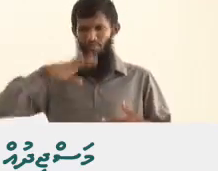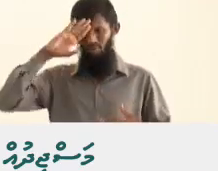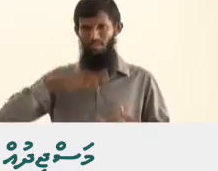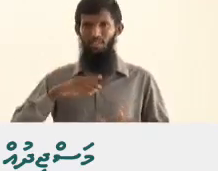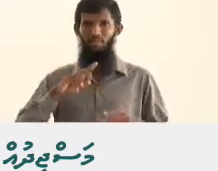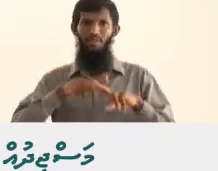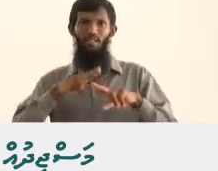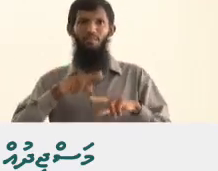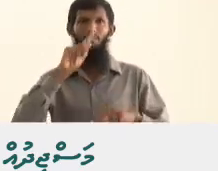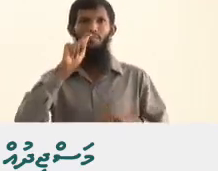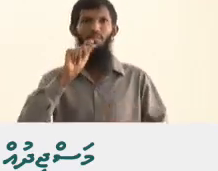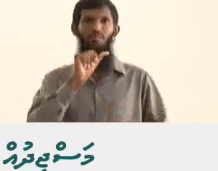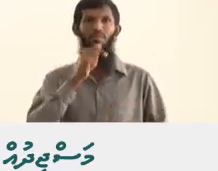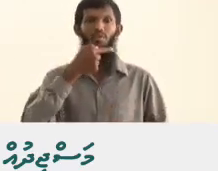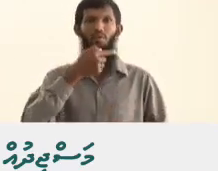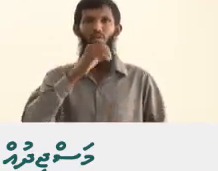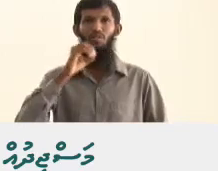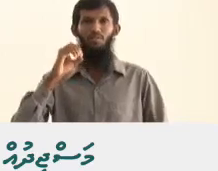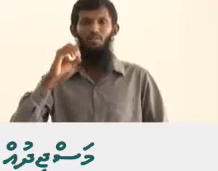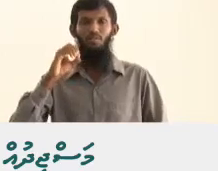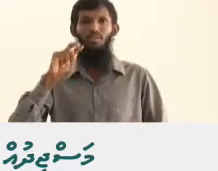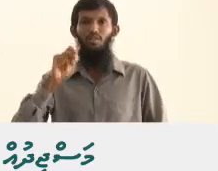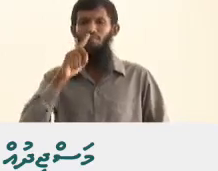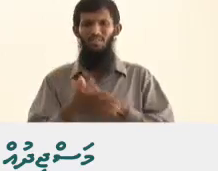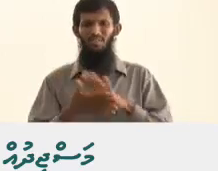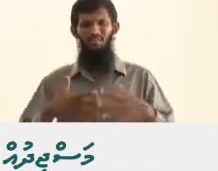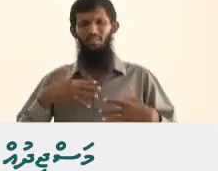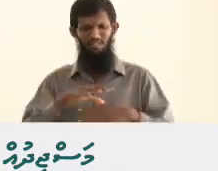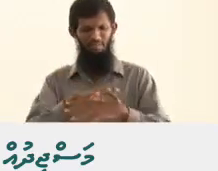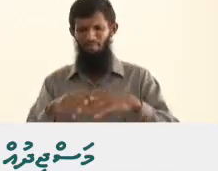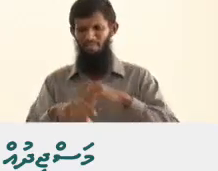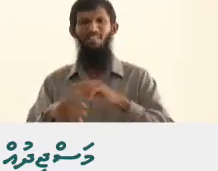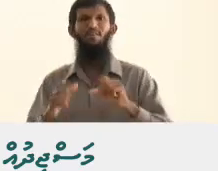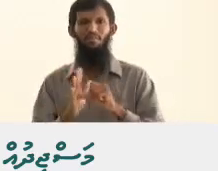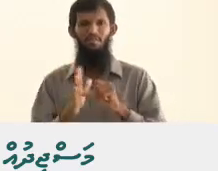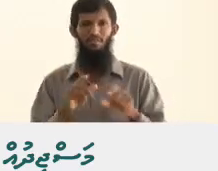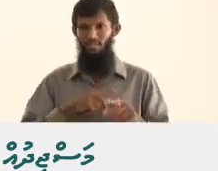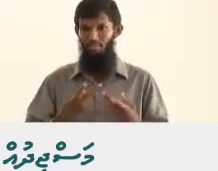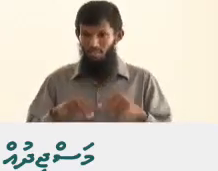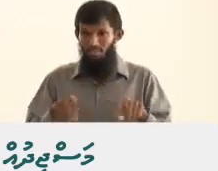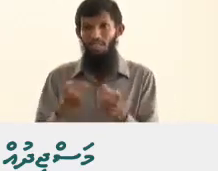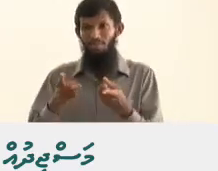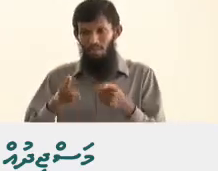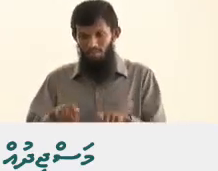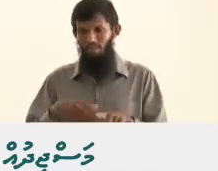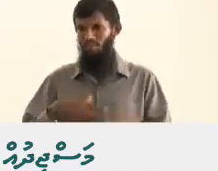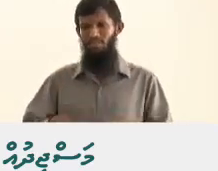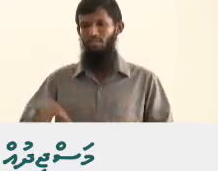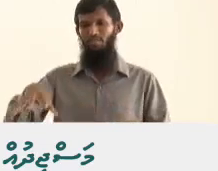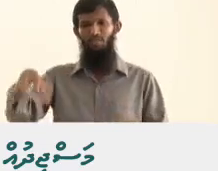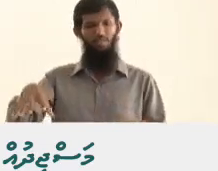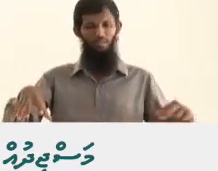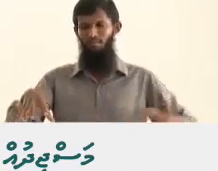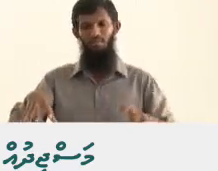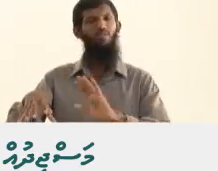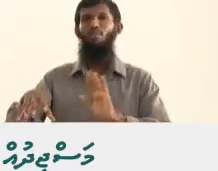kamuge khabaru libijjenama fahe e bimaka tiba mihun nufaba hushikame adi ekang faavefa wani